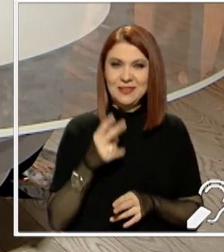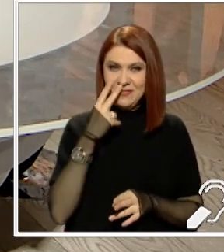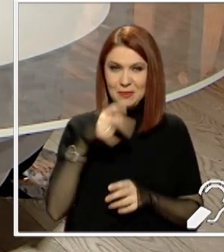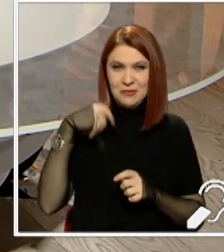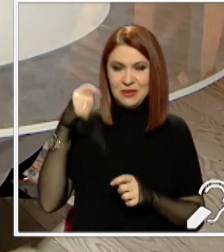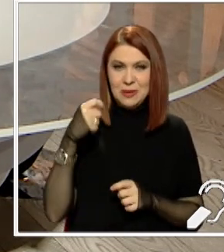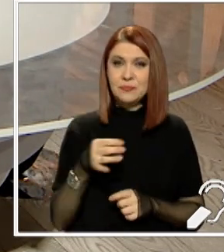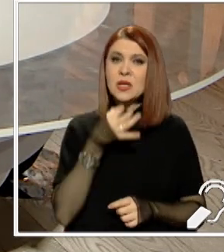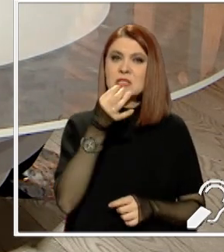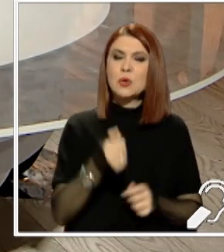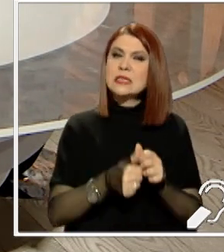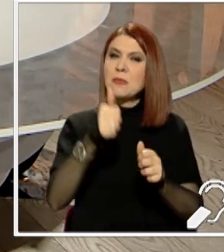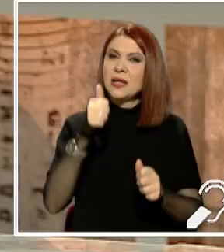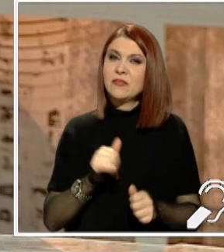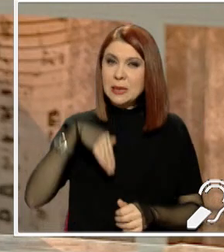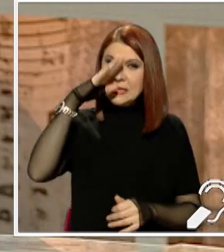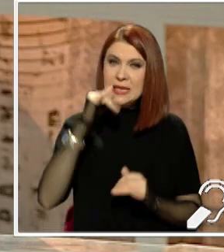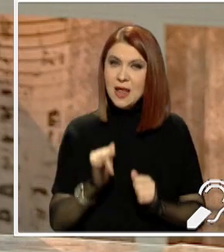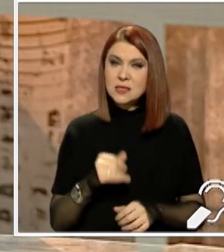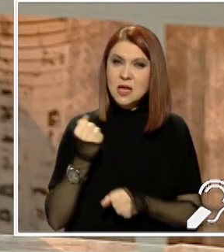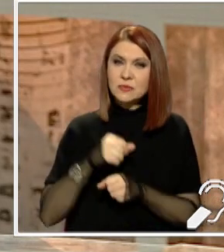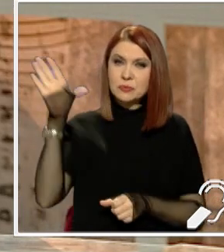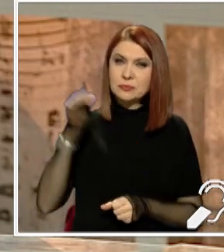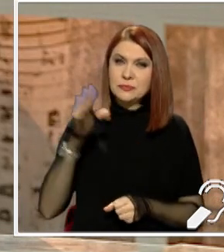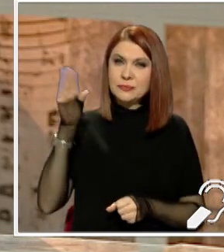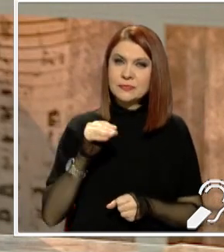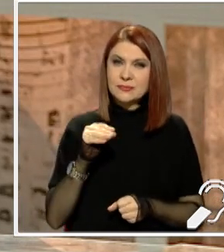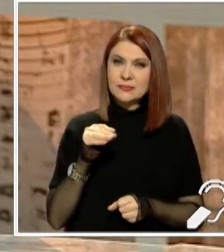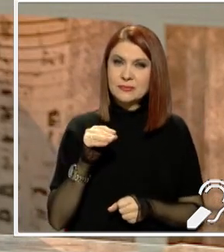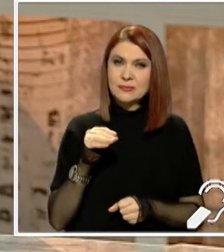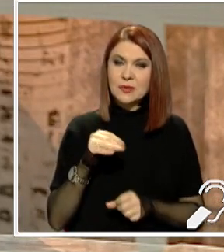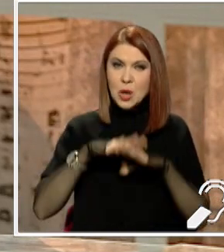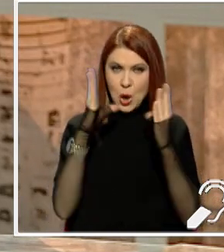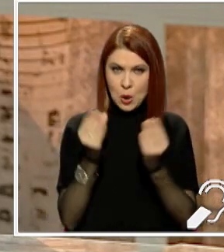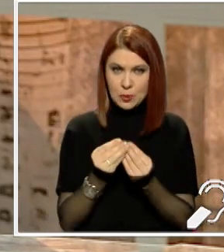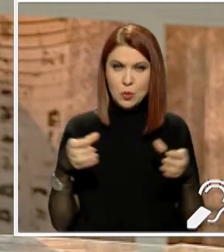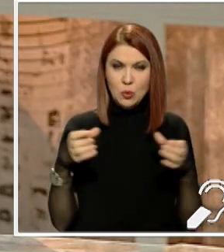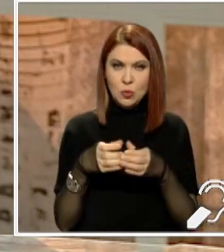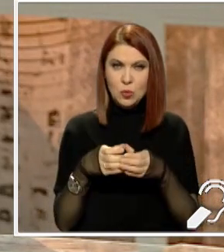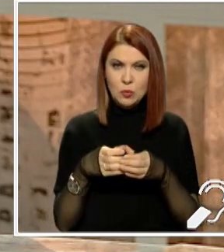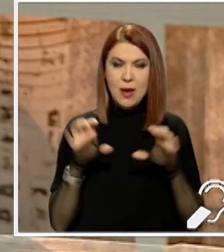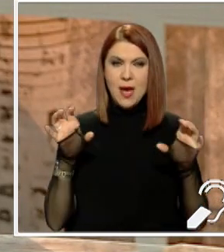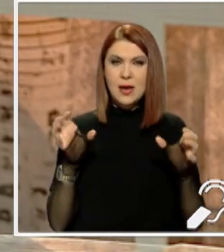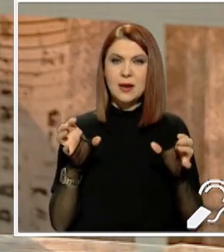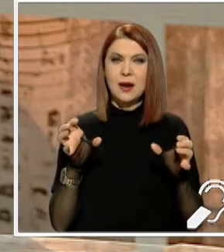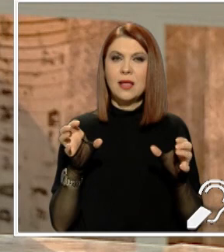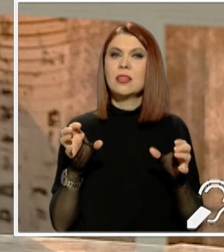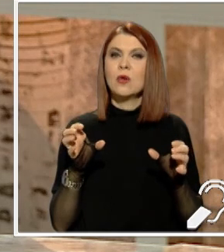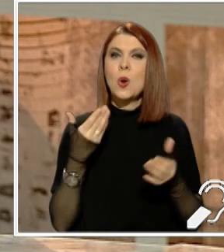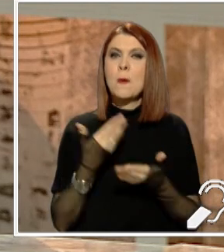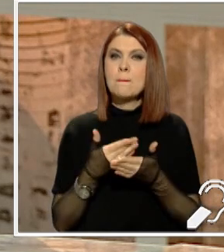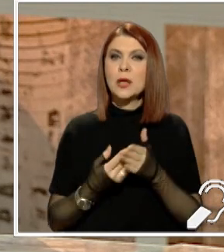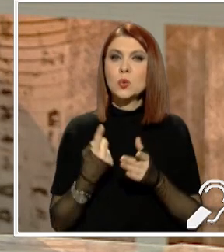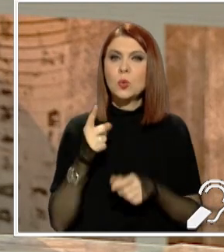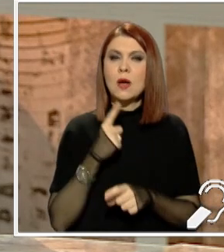imagini. Spuneați mai devreme că zilele acestea ați înregistrat împreună cu Big Band-ul Radio pentru